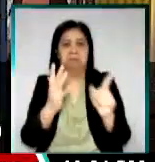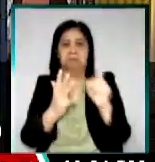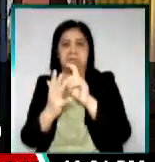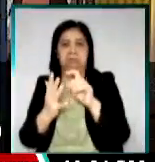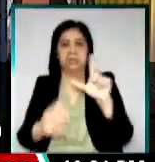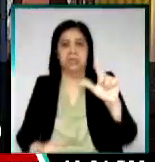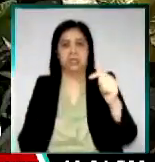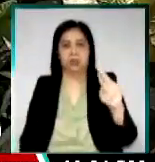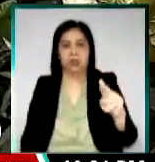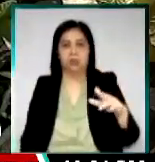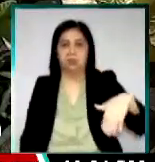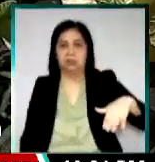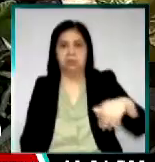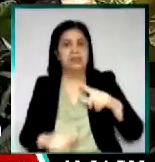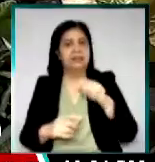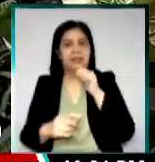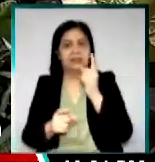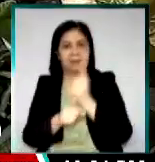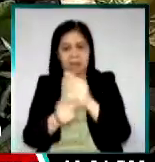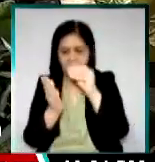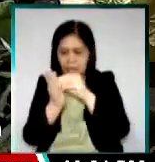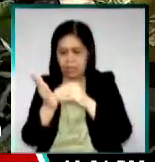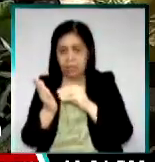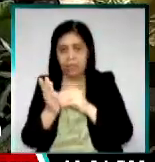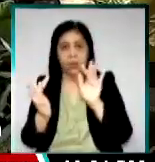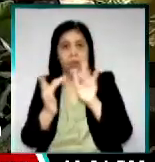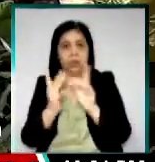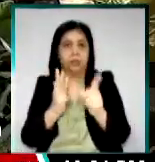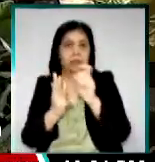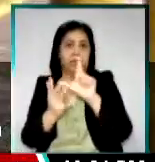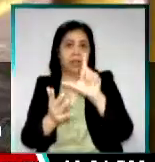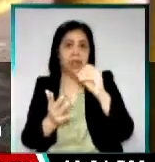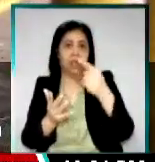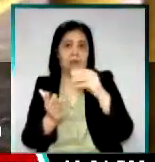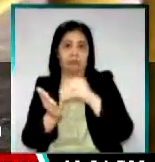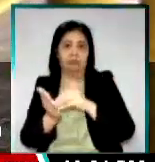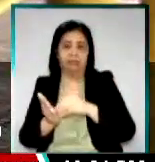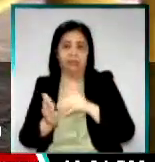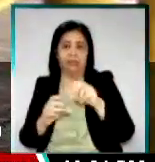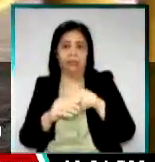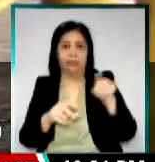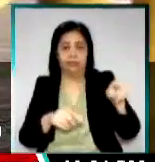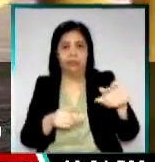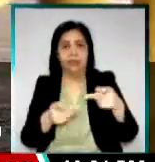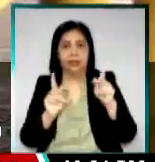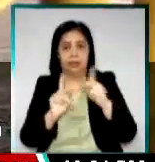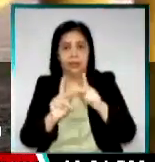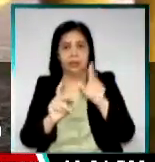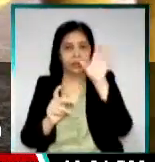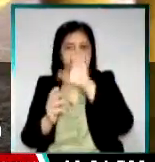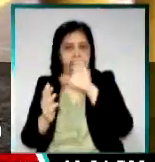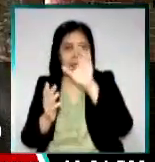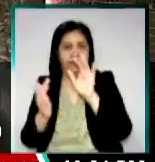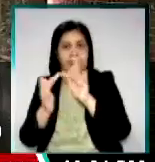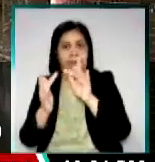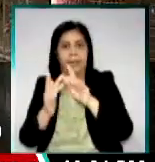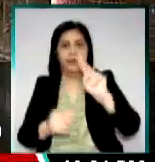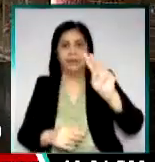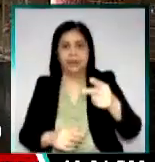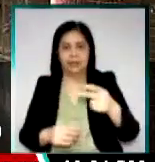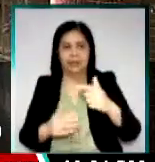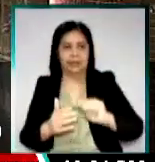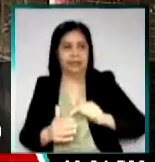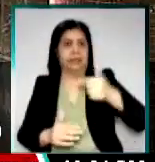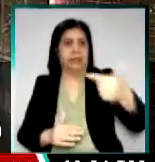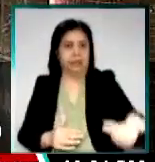Hindi kasi maayos ang pag-fill up sa contact tracing log ng resort. Nagsasagawa ng LGU ng contact tracing sa second generation o